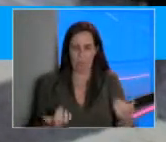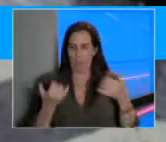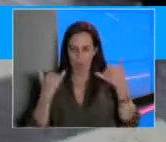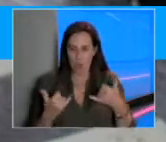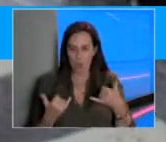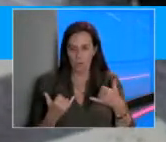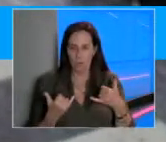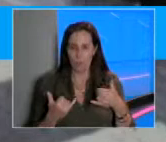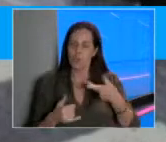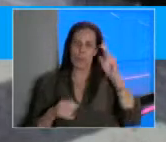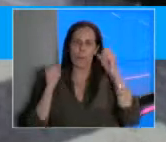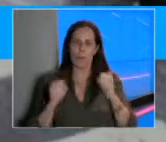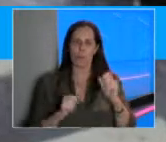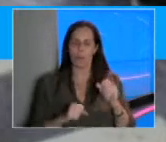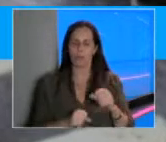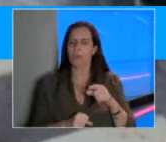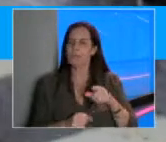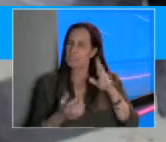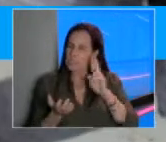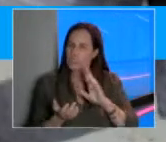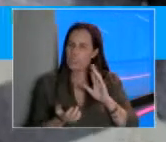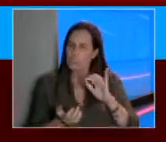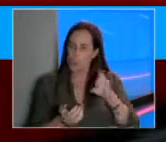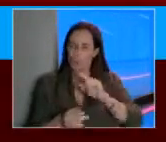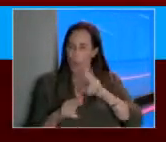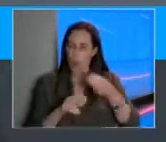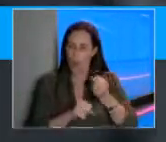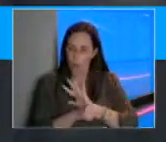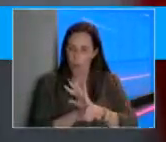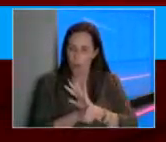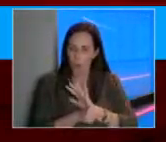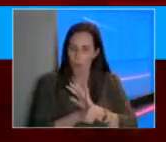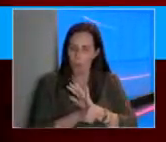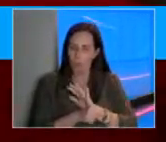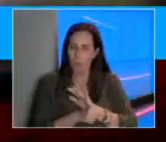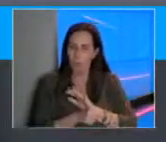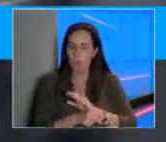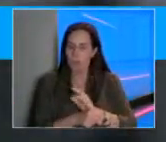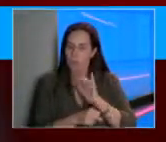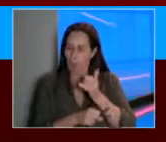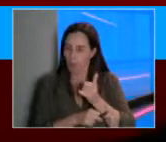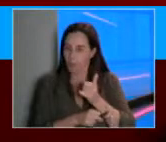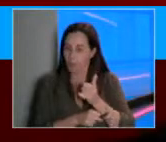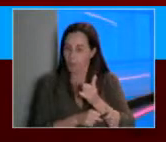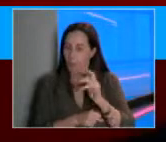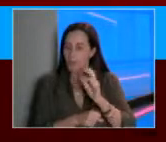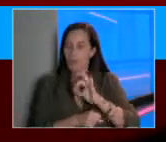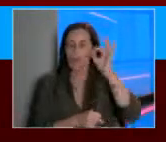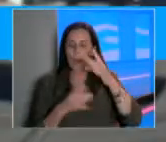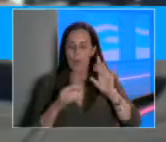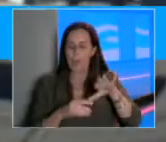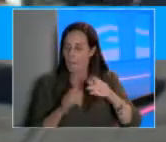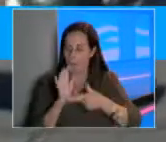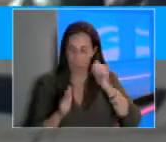היום בטוחה יותר. זה נכון שחולי קורונה נחשפים לתחבורה הציבורית, אבל שיעורי הידבקות, גם